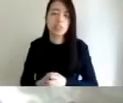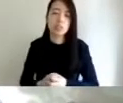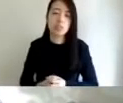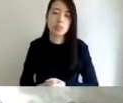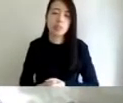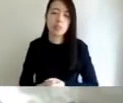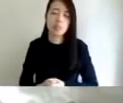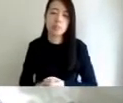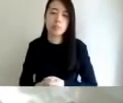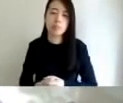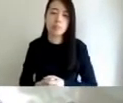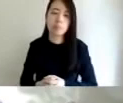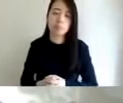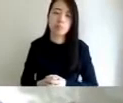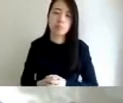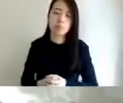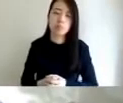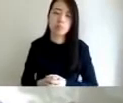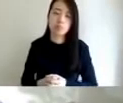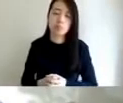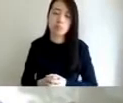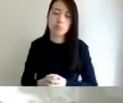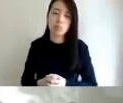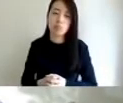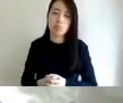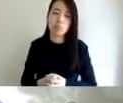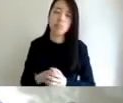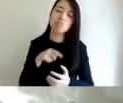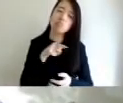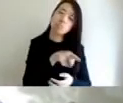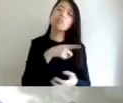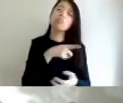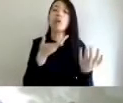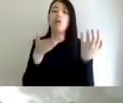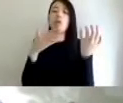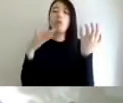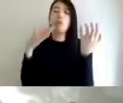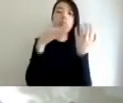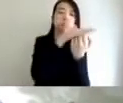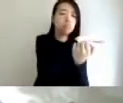咁喺几年之后啦，咁